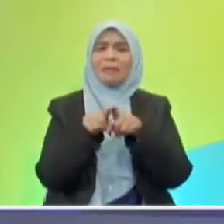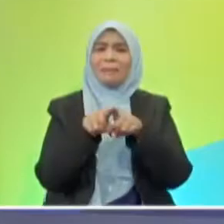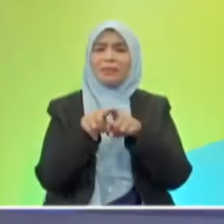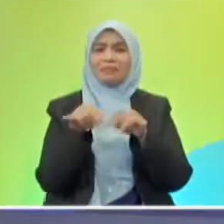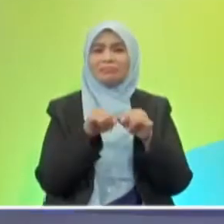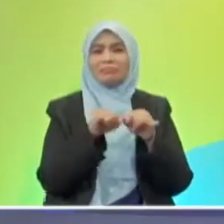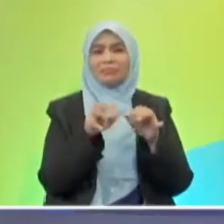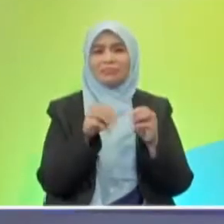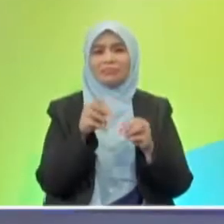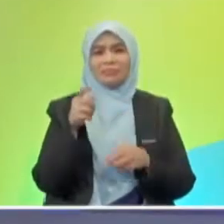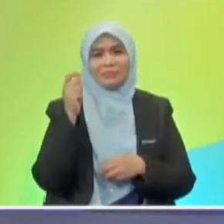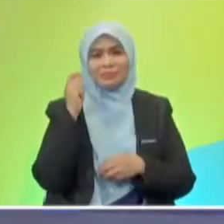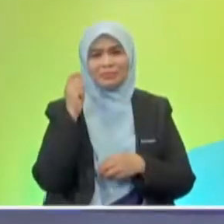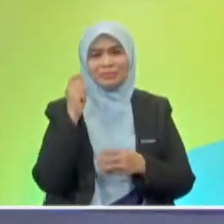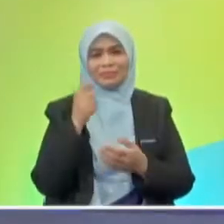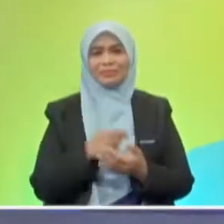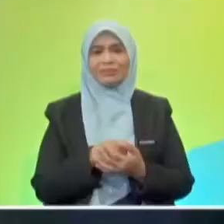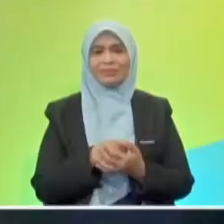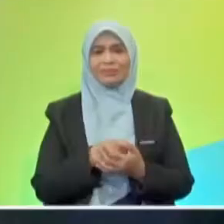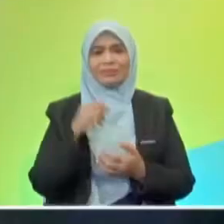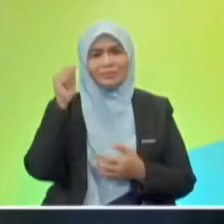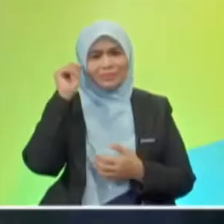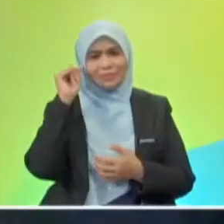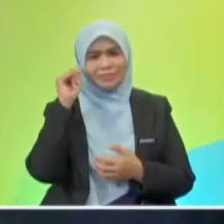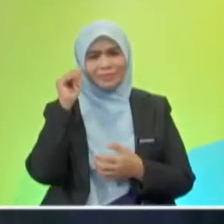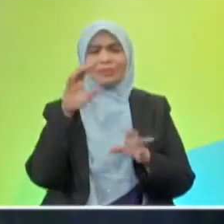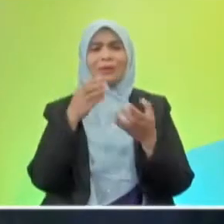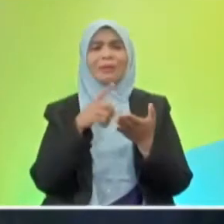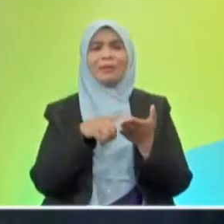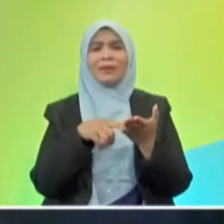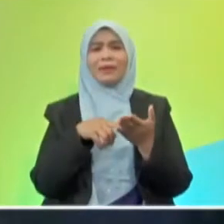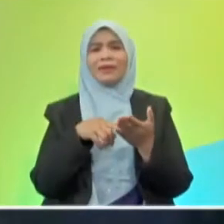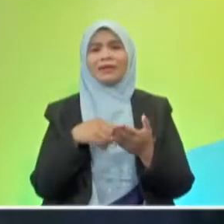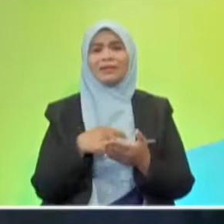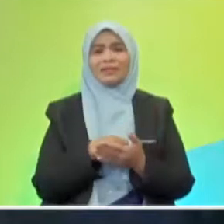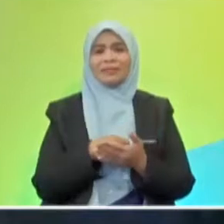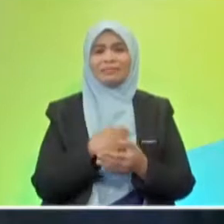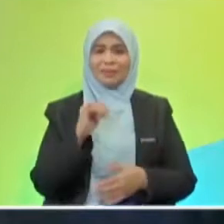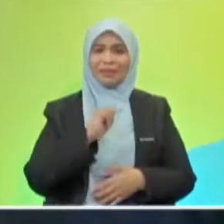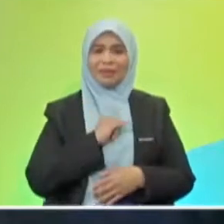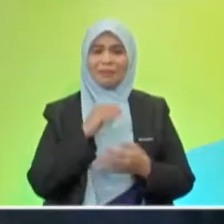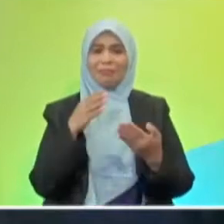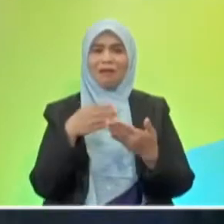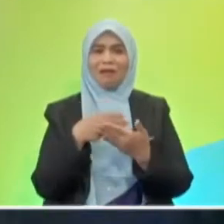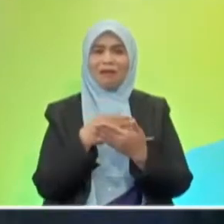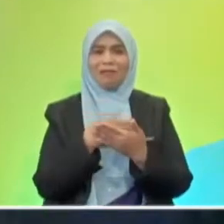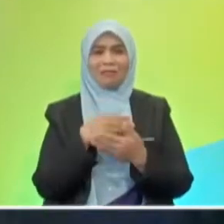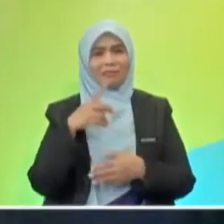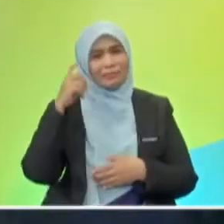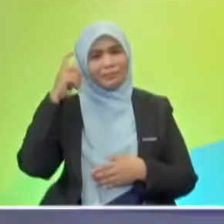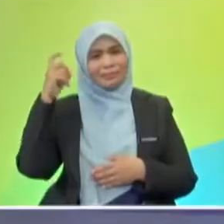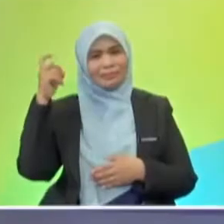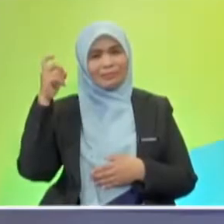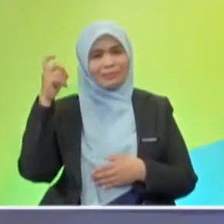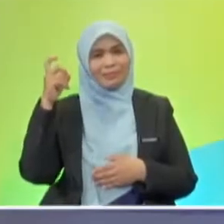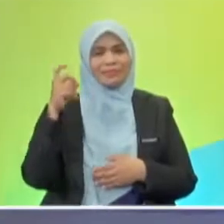macam tadi Hm Ayu mana betul minta maaf susah Sayu barulah pegangan dekat